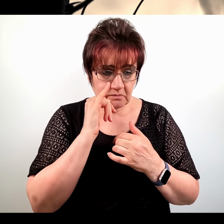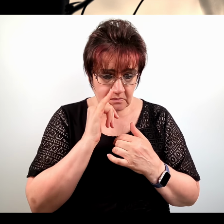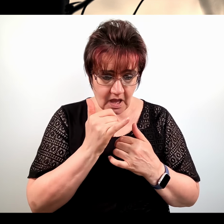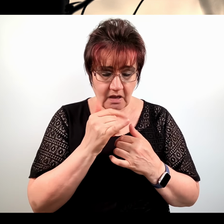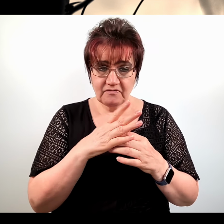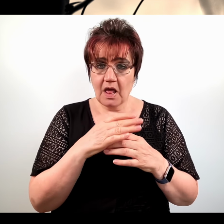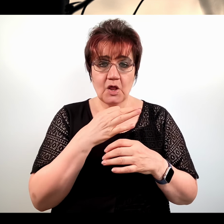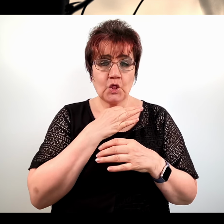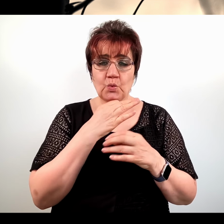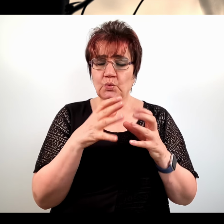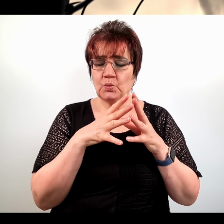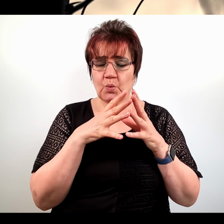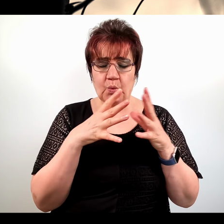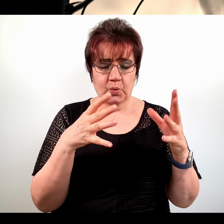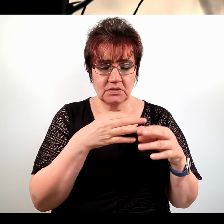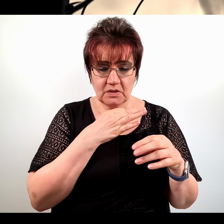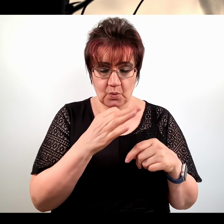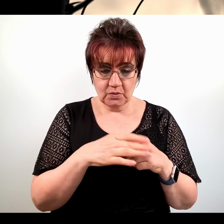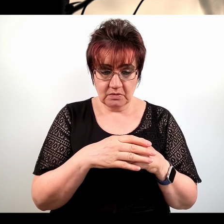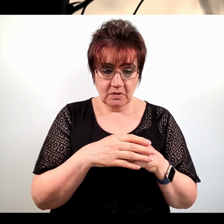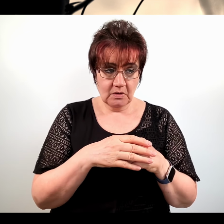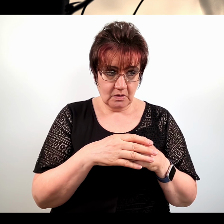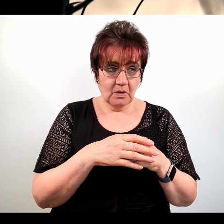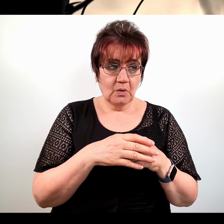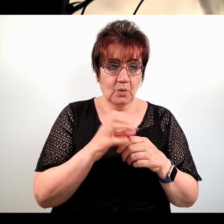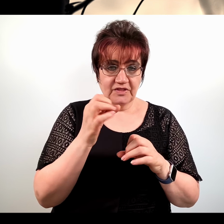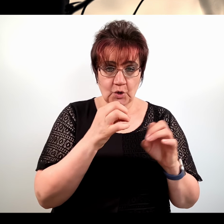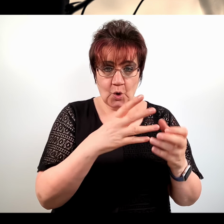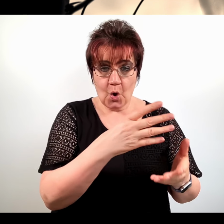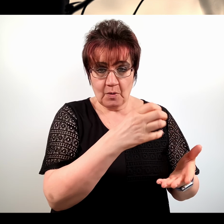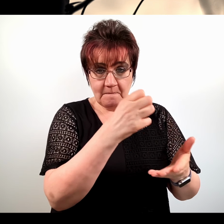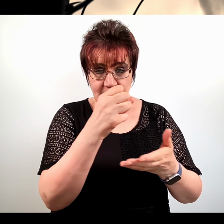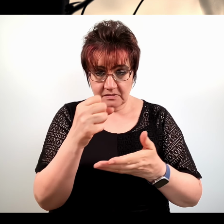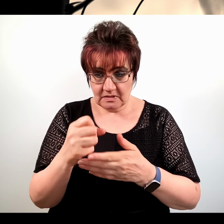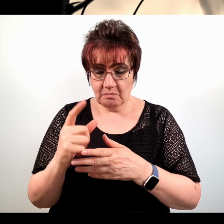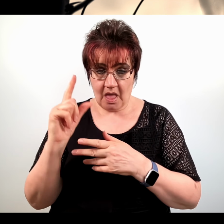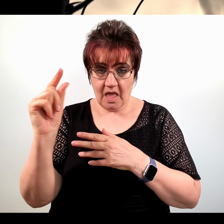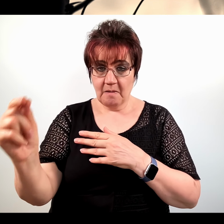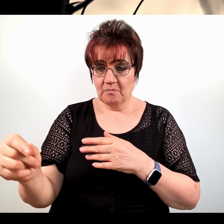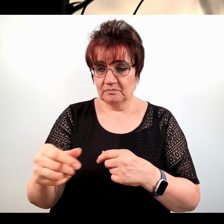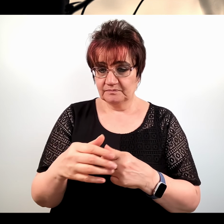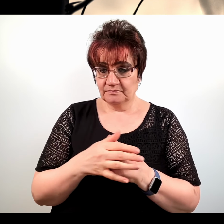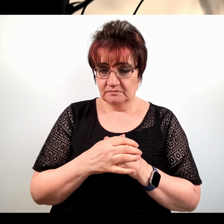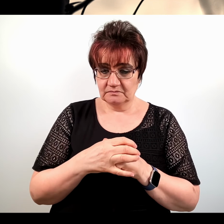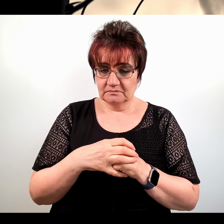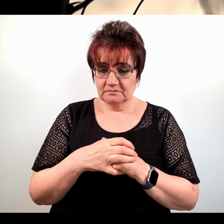er ein, nahm das Korn, was der reiche Bauer ihm gab, und ging nach Hause.